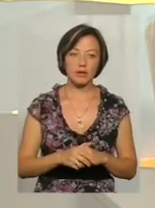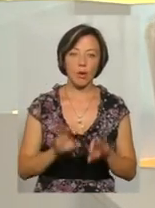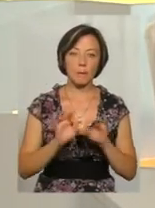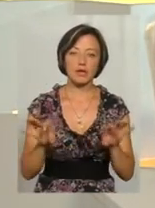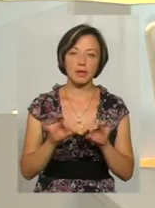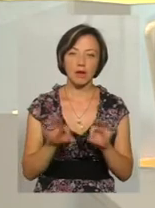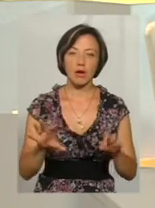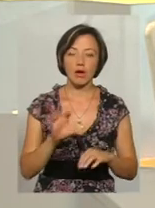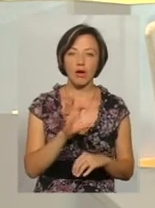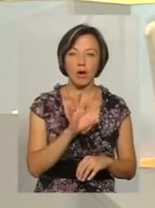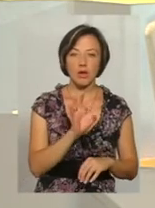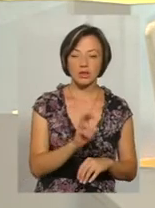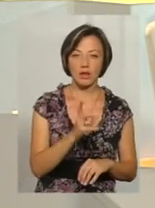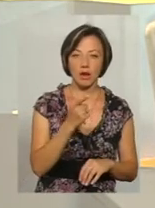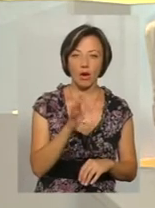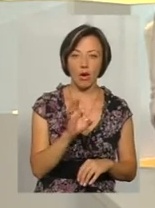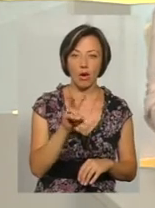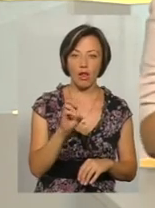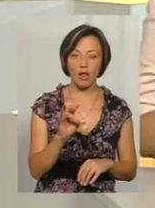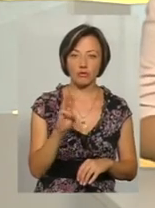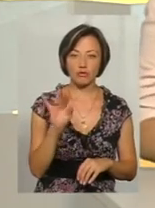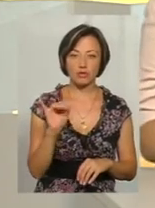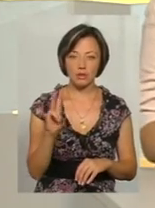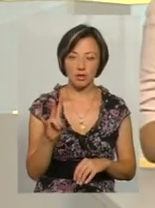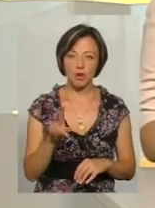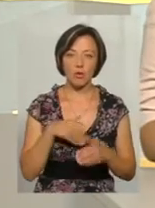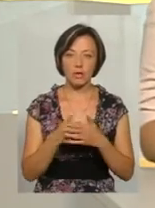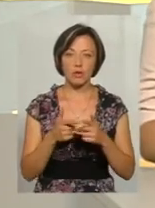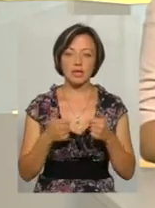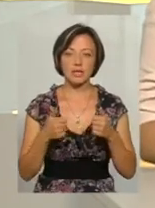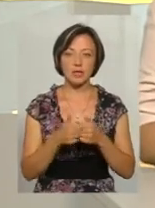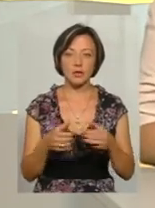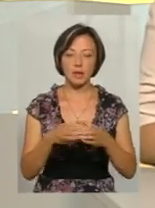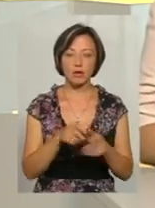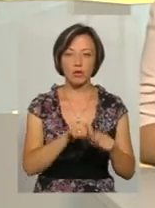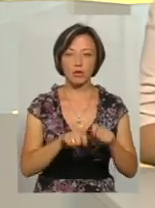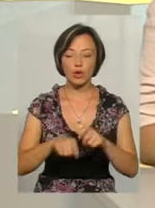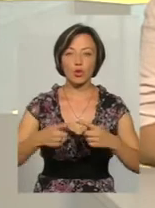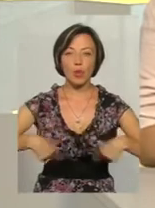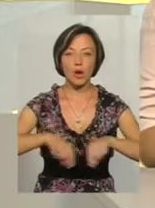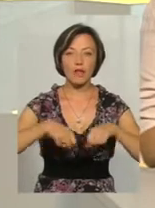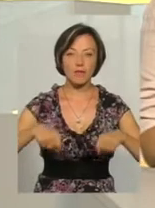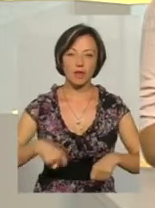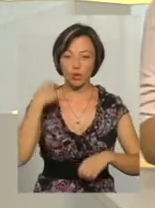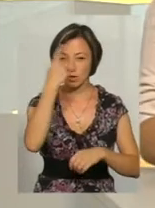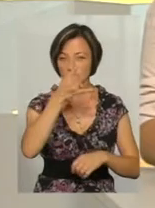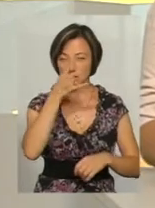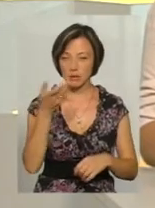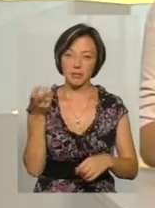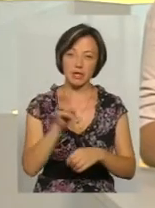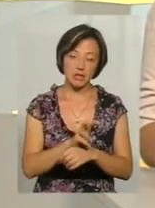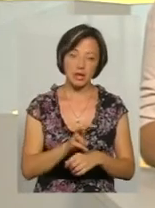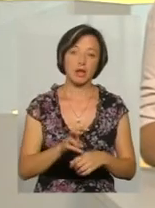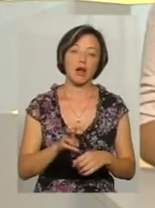коментар Олексія Галеншина з громадської організації «Комітет моніторингу органів влади». Він, на жаль, особисто не зміг прийти